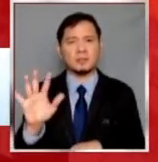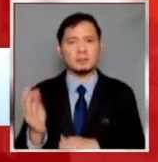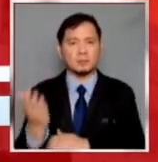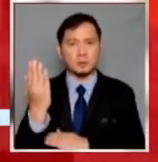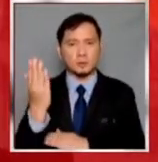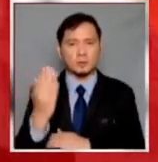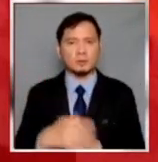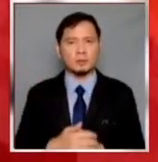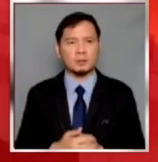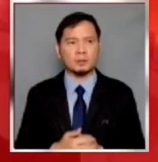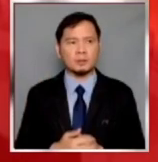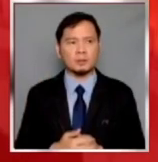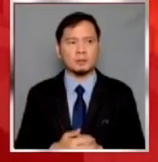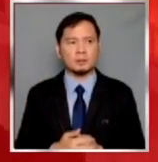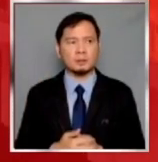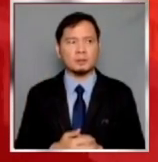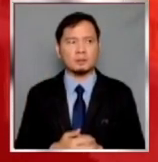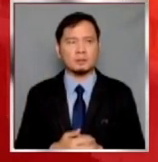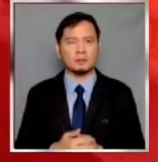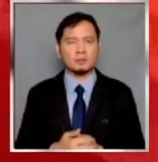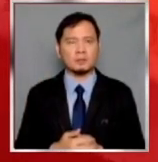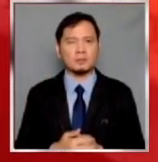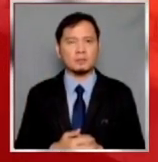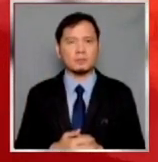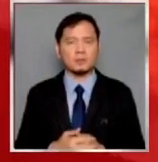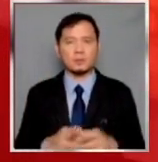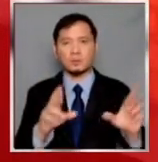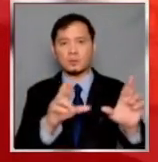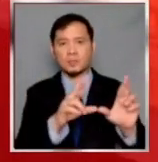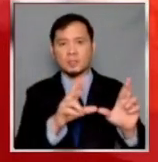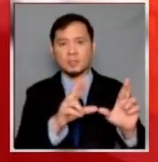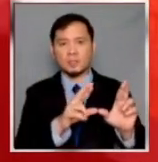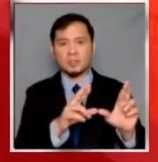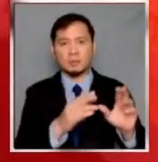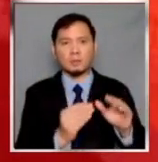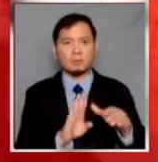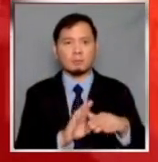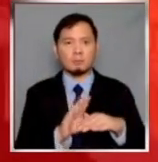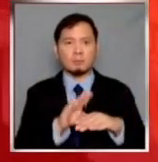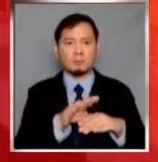GMA Regional TV 1 Mindanao. Cyril Chavez para sa eleksyon 2022, dapat totoo.